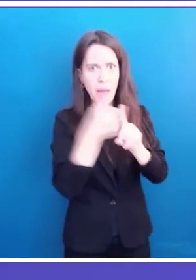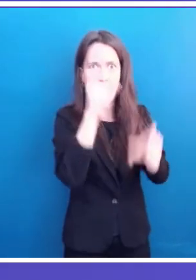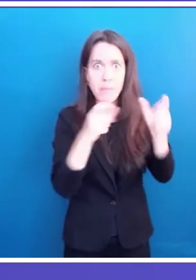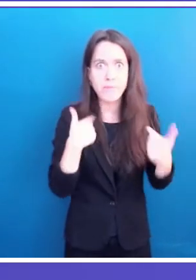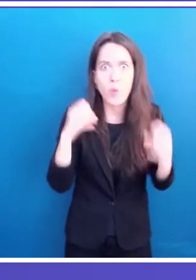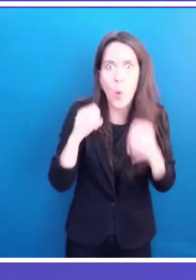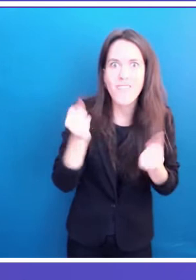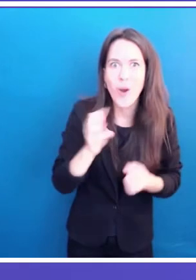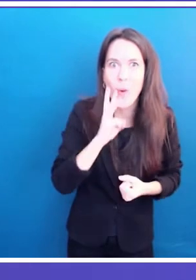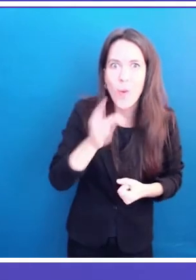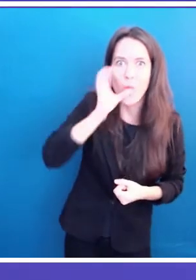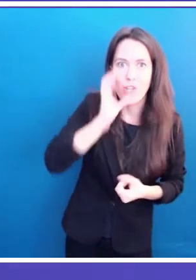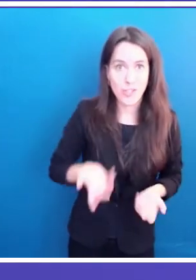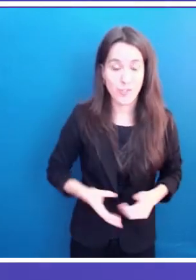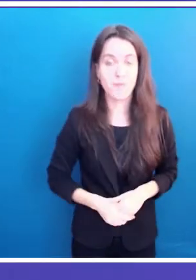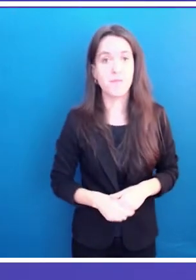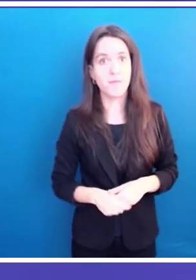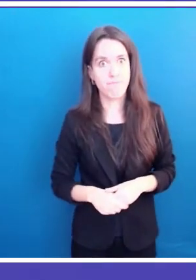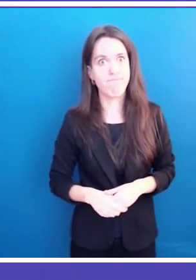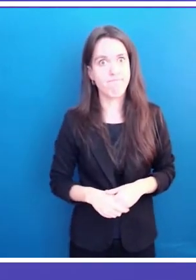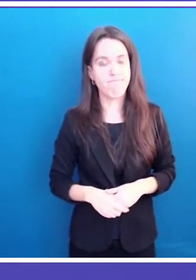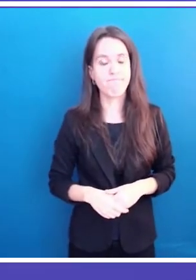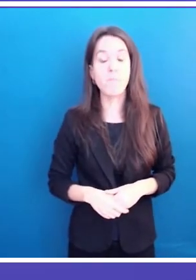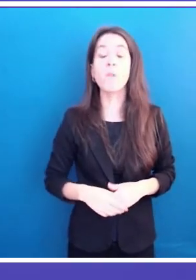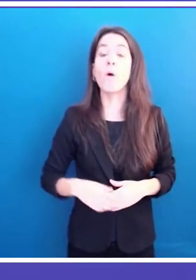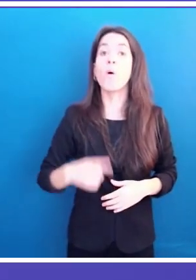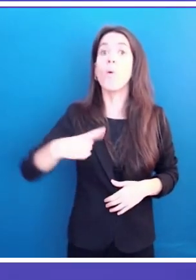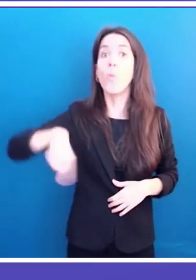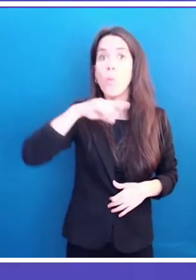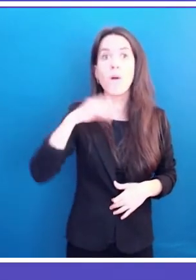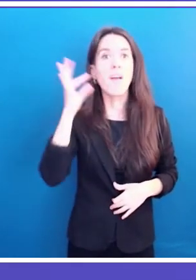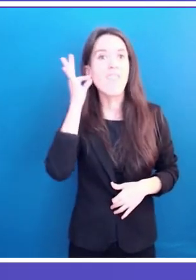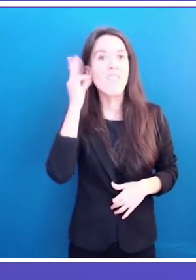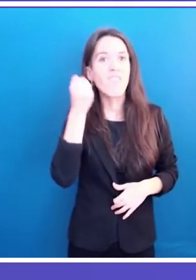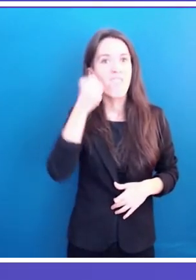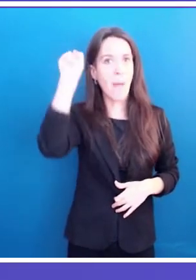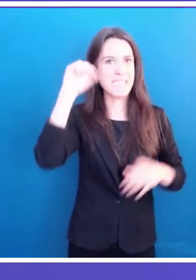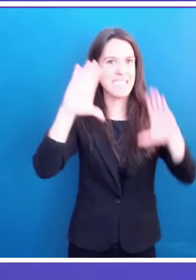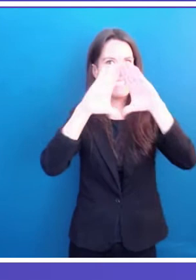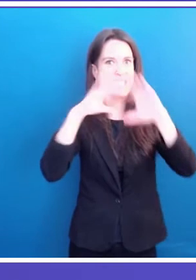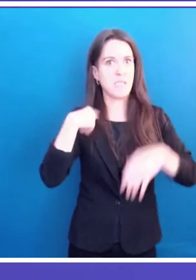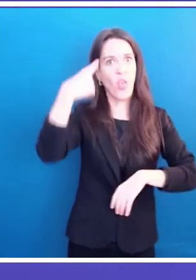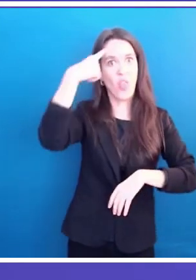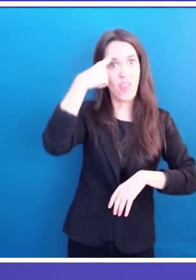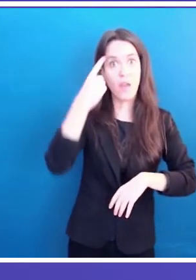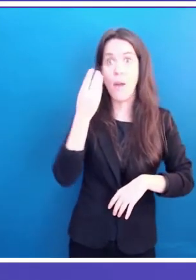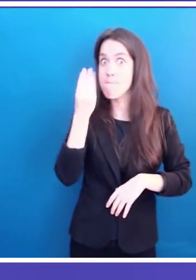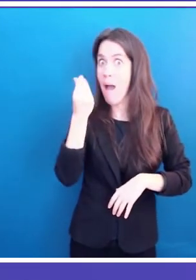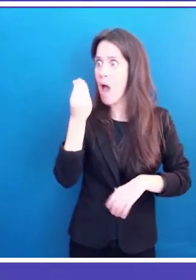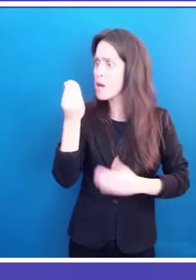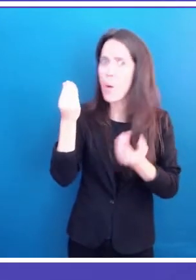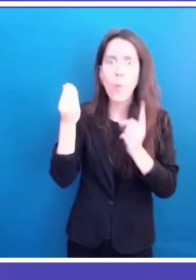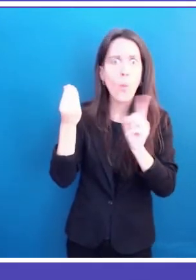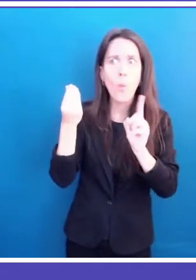النسوي الذي يعتبر أن المال مهم للتعليم وللصحة وللحد